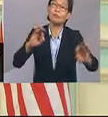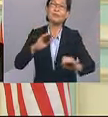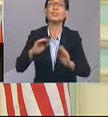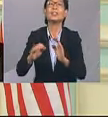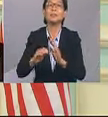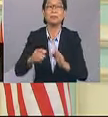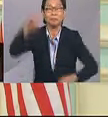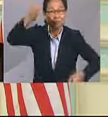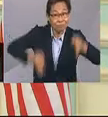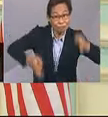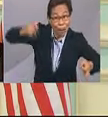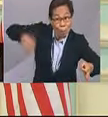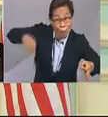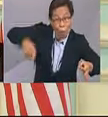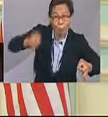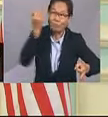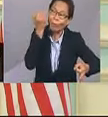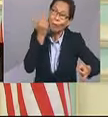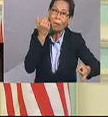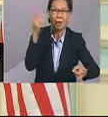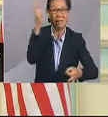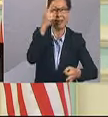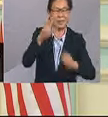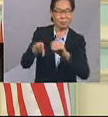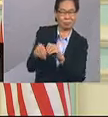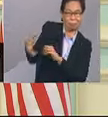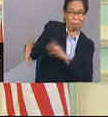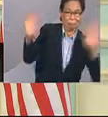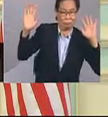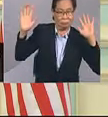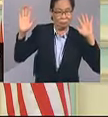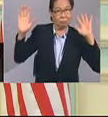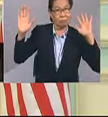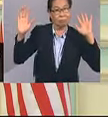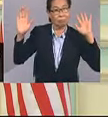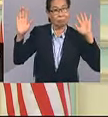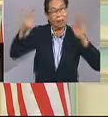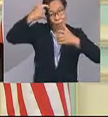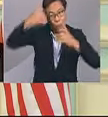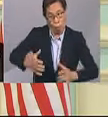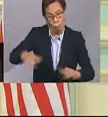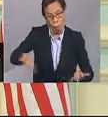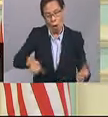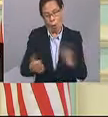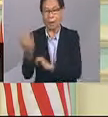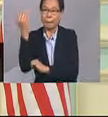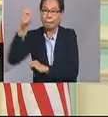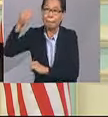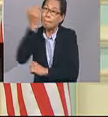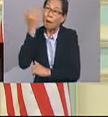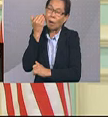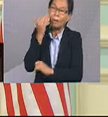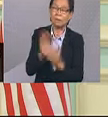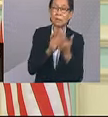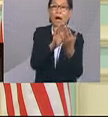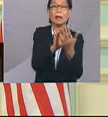ini, maka kita kajian tidak campur tangan di dalam keputusan yang dibuat oleh mahkamah